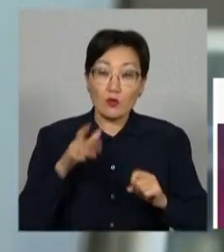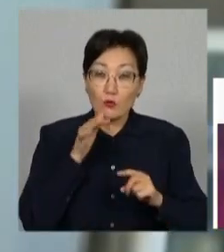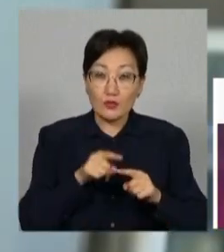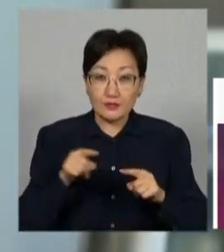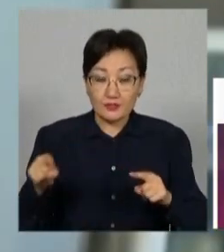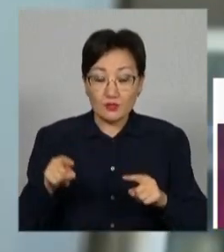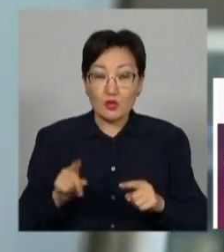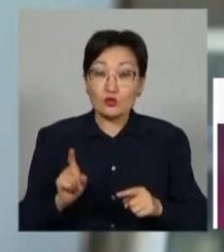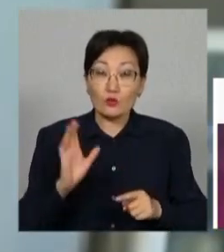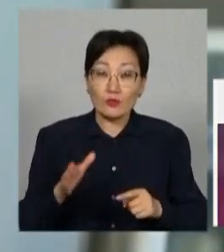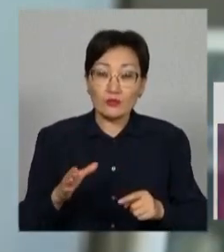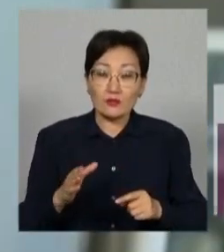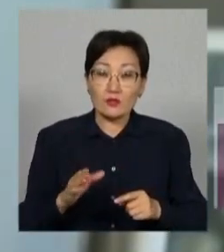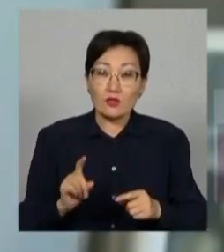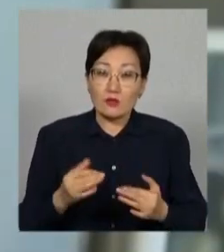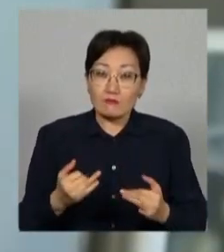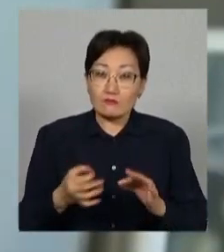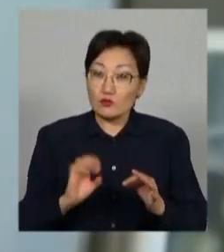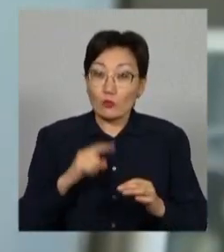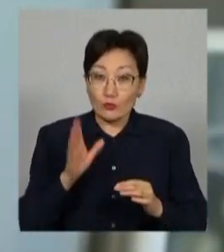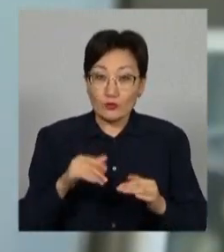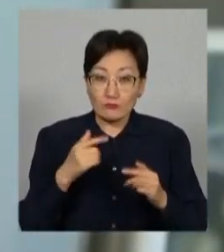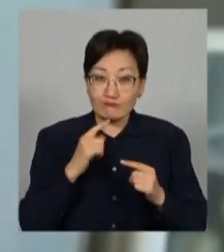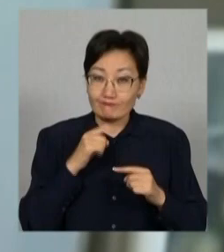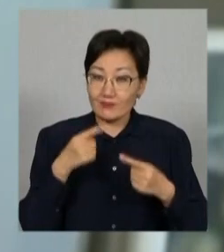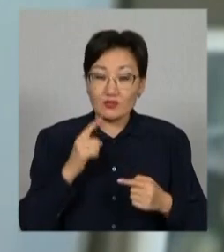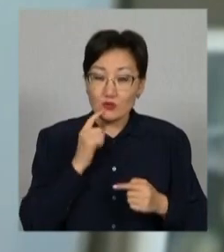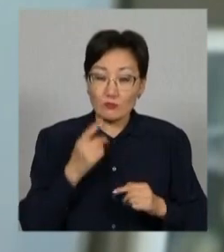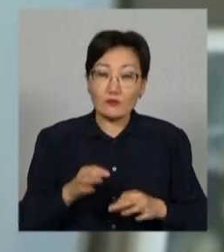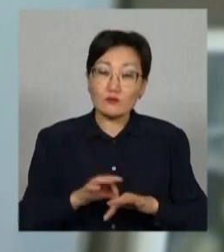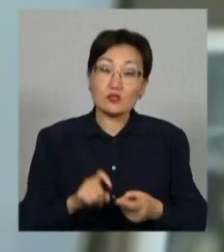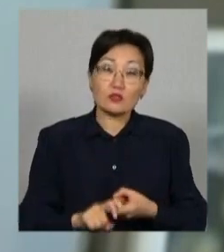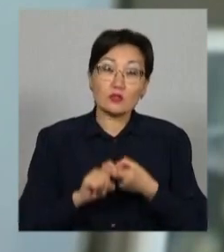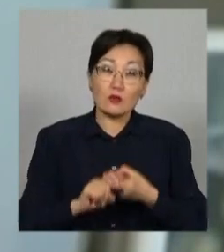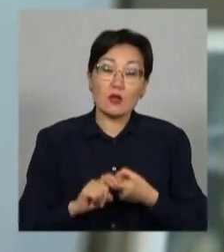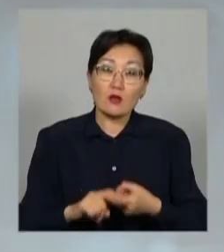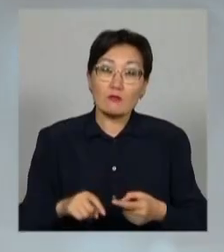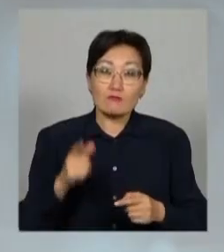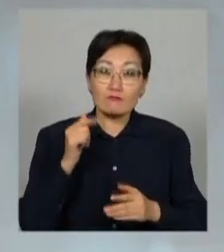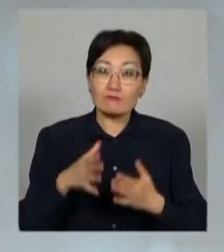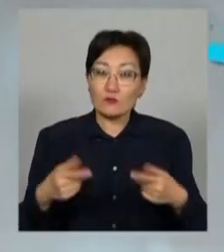өткеннен кейін не болатыны туралы айту қазір қиын. Ал вирус қайтып жұқпайды деген түсінікте қате.